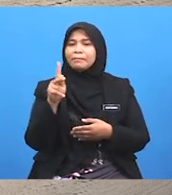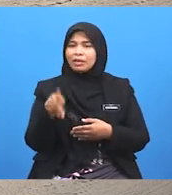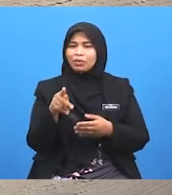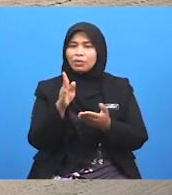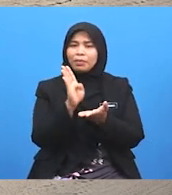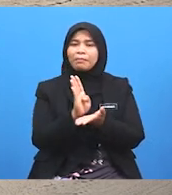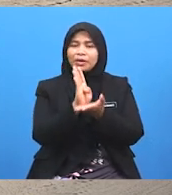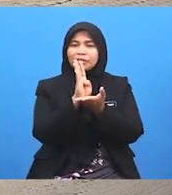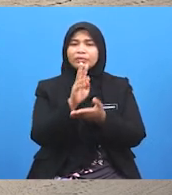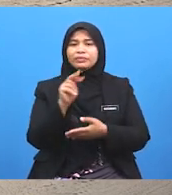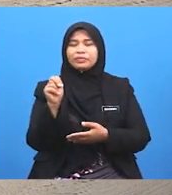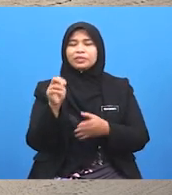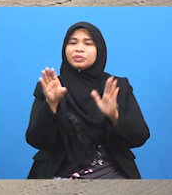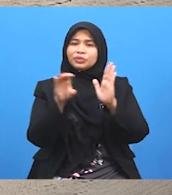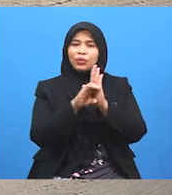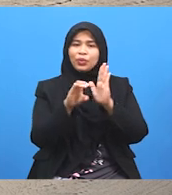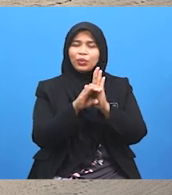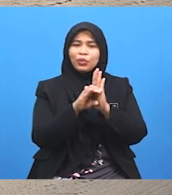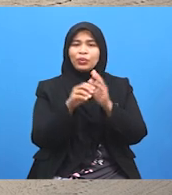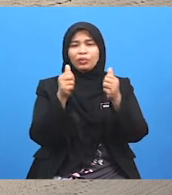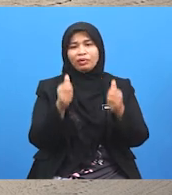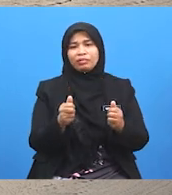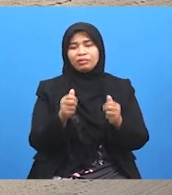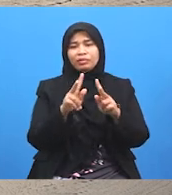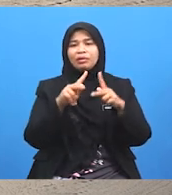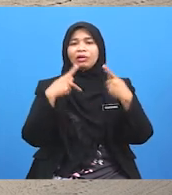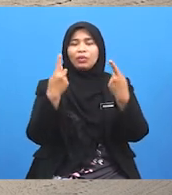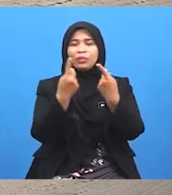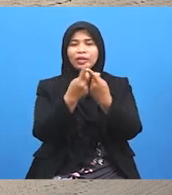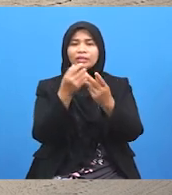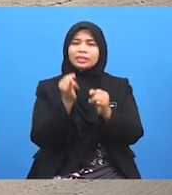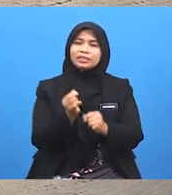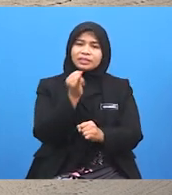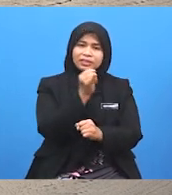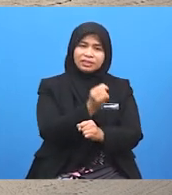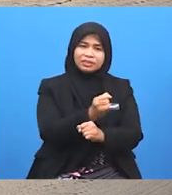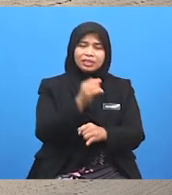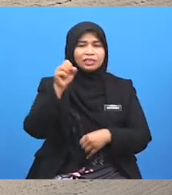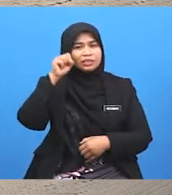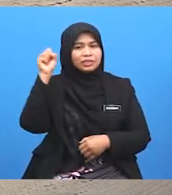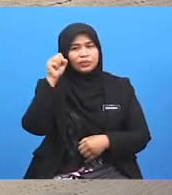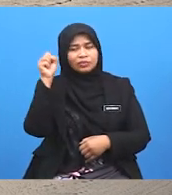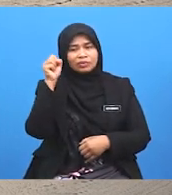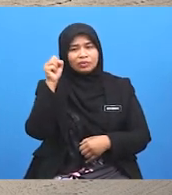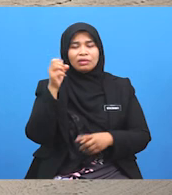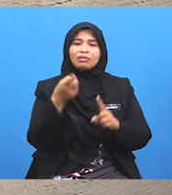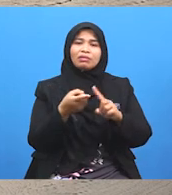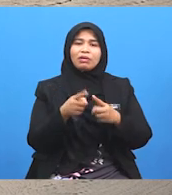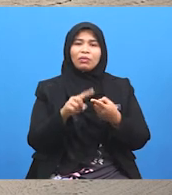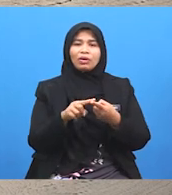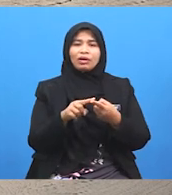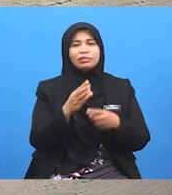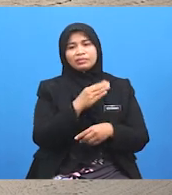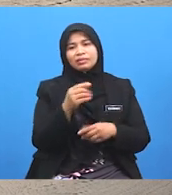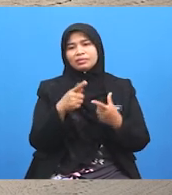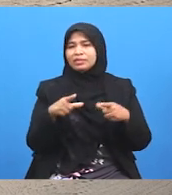bantuan. Contohnya, ahli keluarga, jiran, saudara mara, kawan-kawan dan